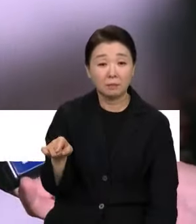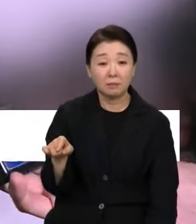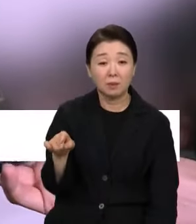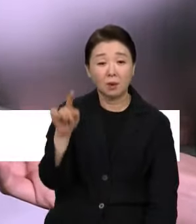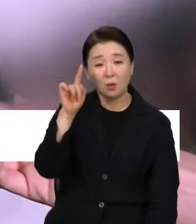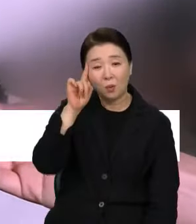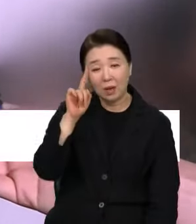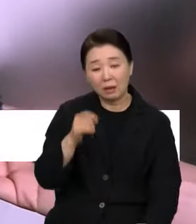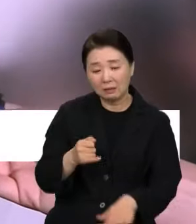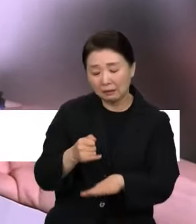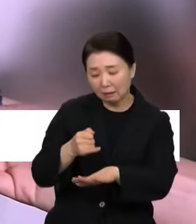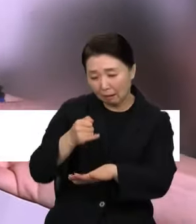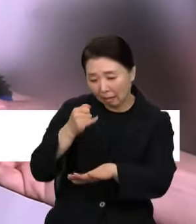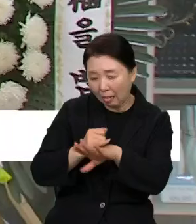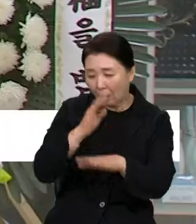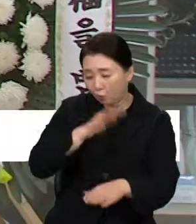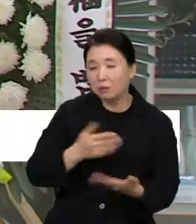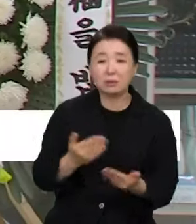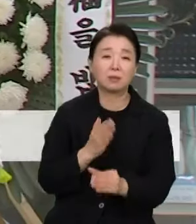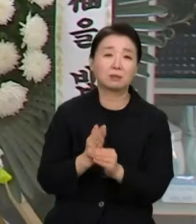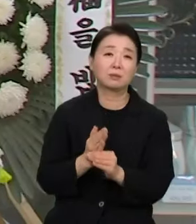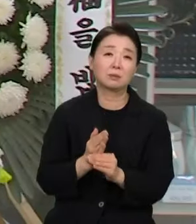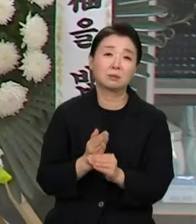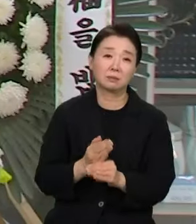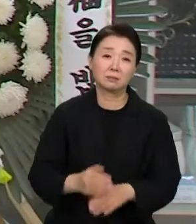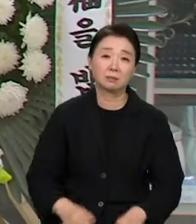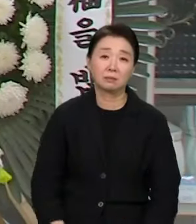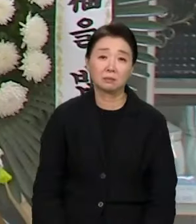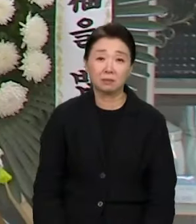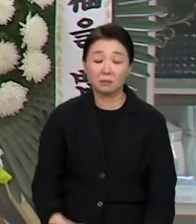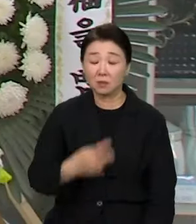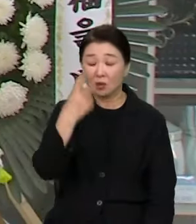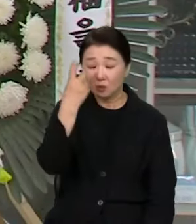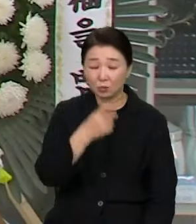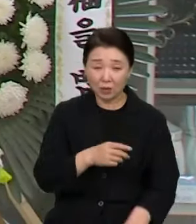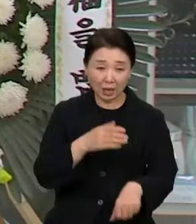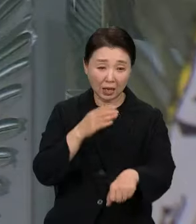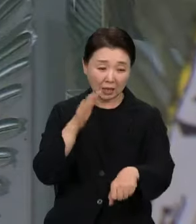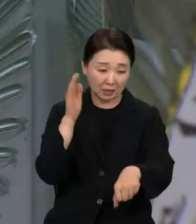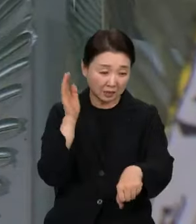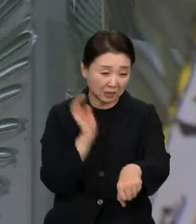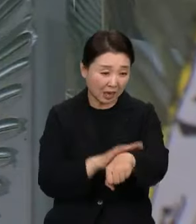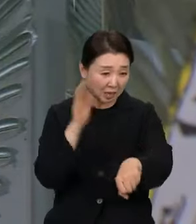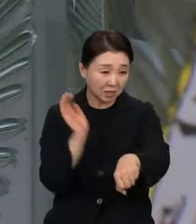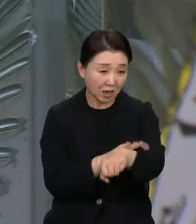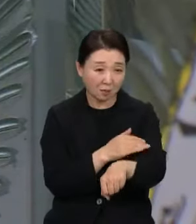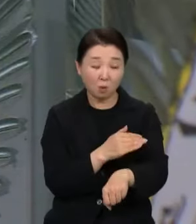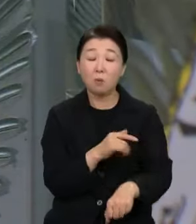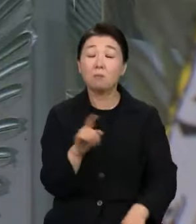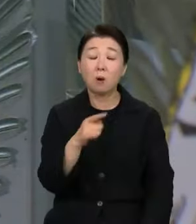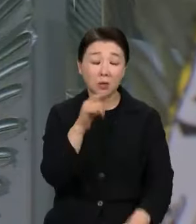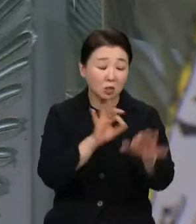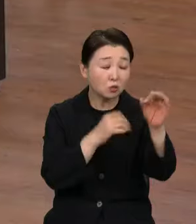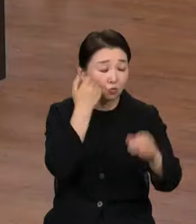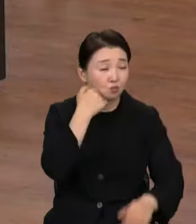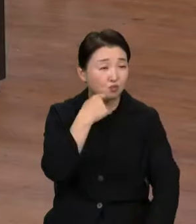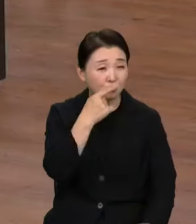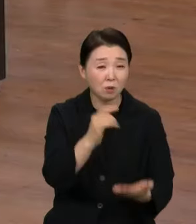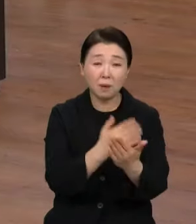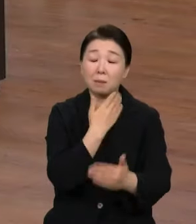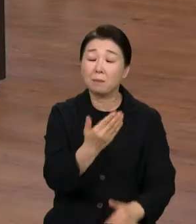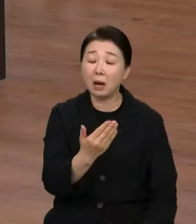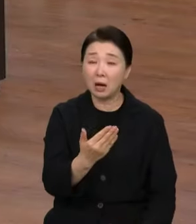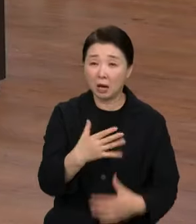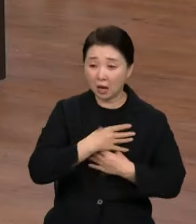악취를 하면서, 이게 뭐예요? 수사로 잘잘못은 가려지더라도 최소한 안전교육도 못 받은